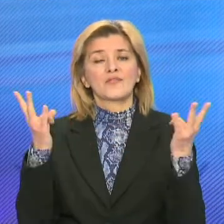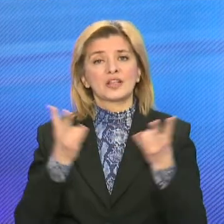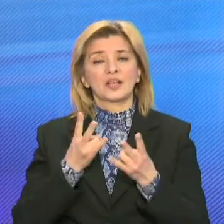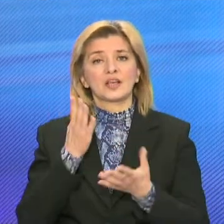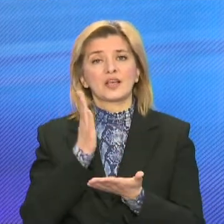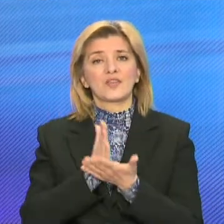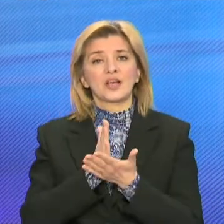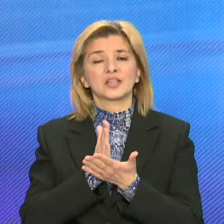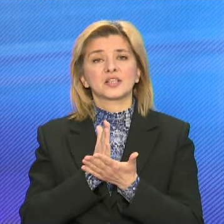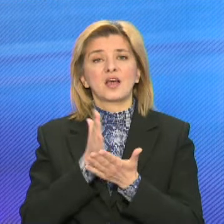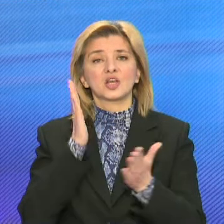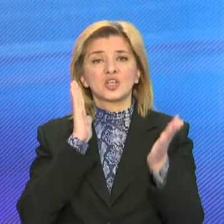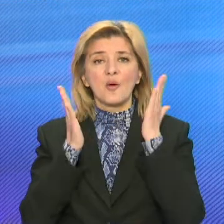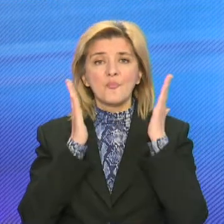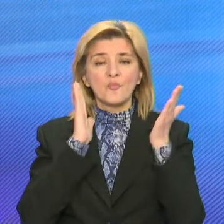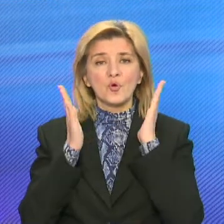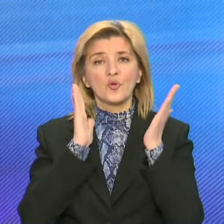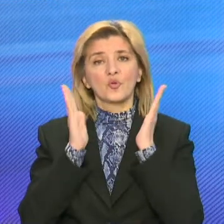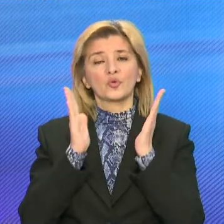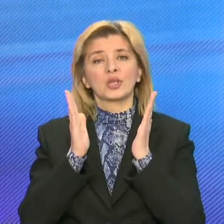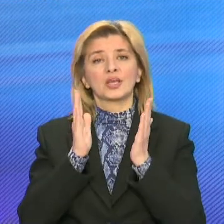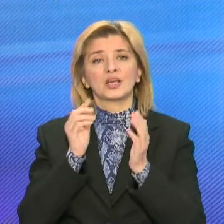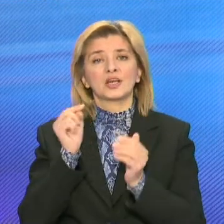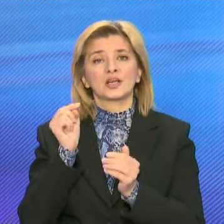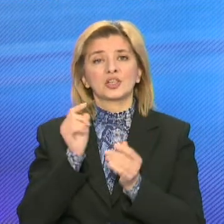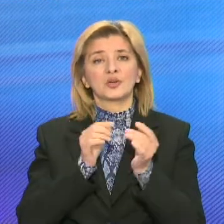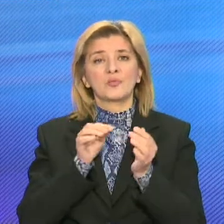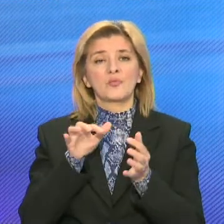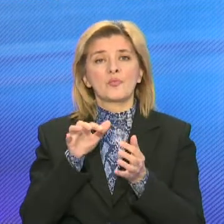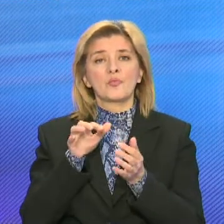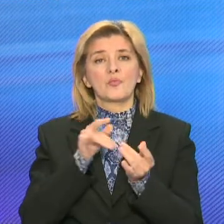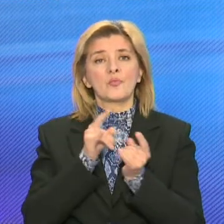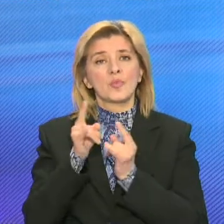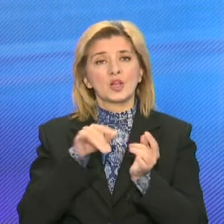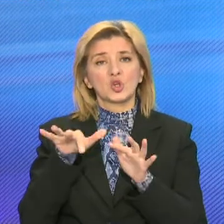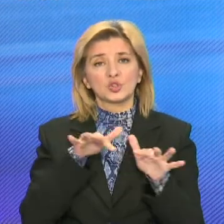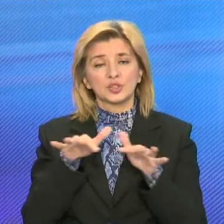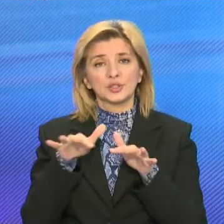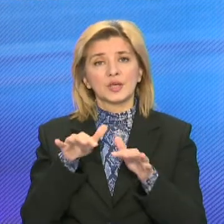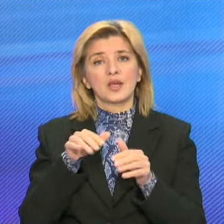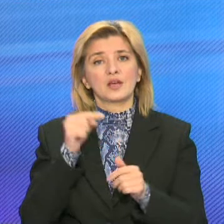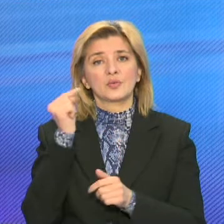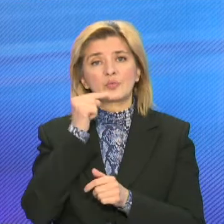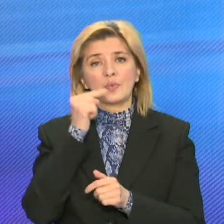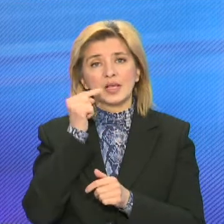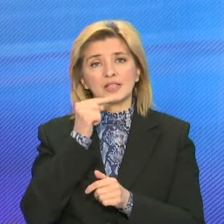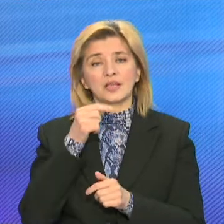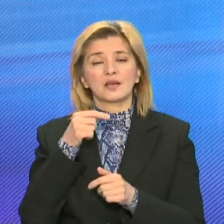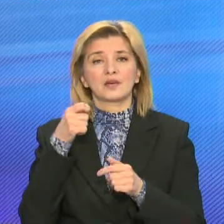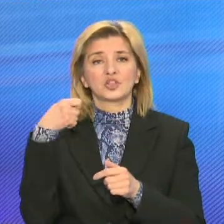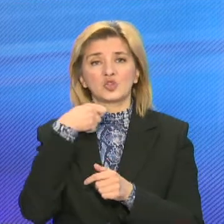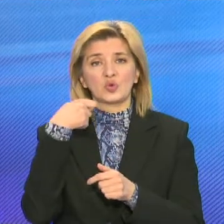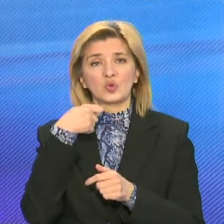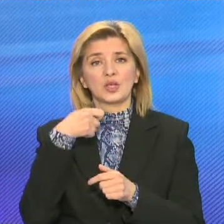наборы, это шампуни, жидкое мыло, зубные пасты, щетки, также стиральные порошки. И, конечно же, в настоящее время очень